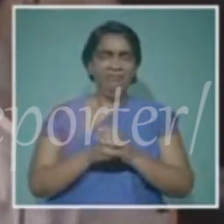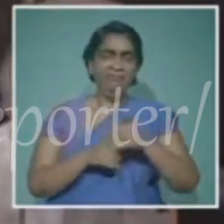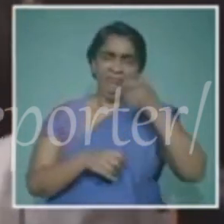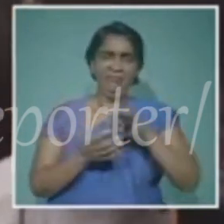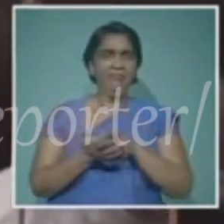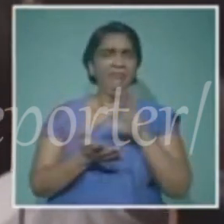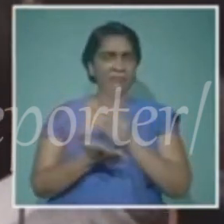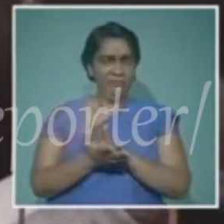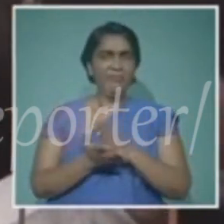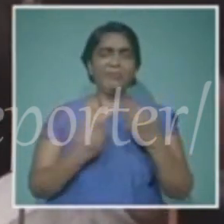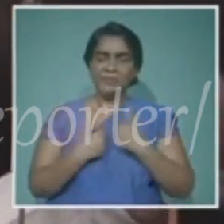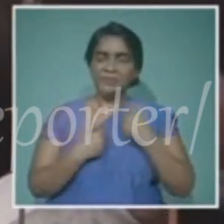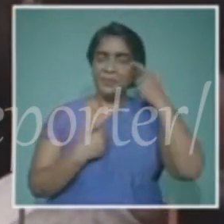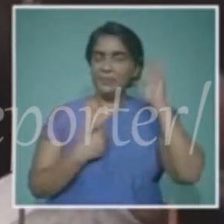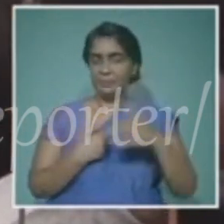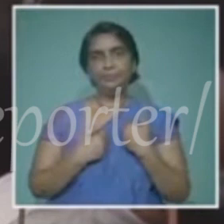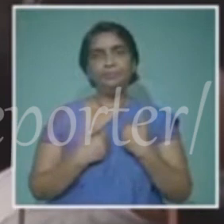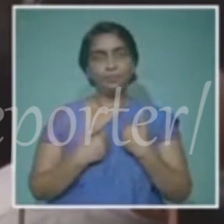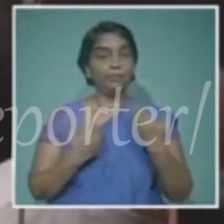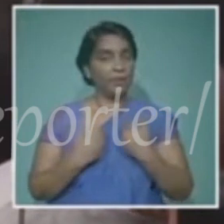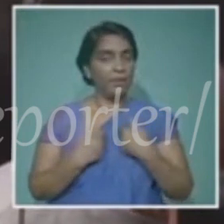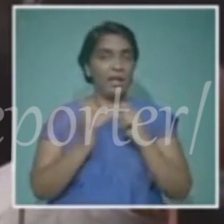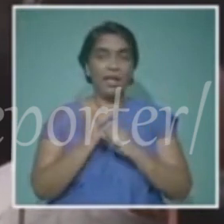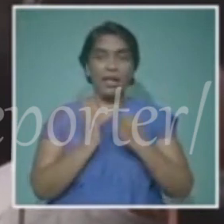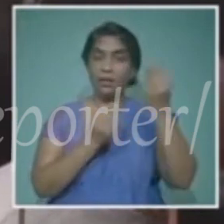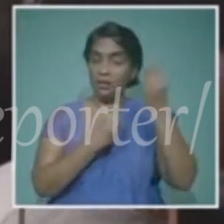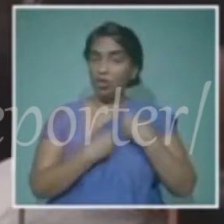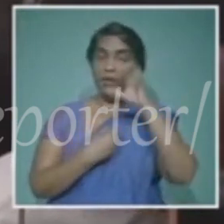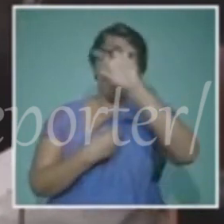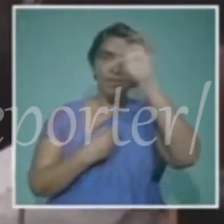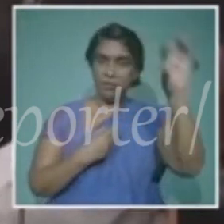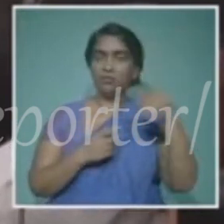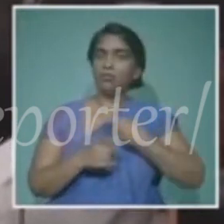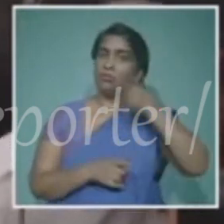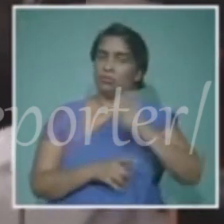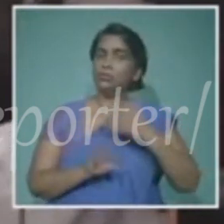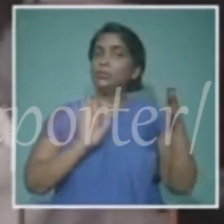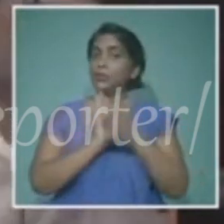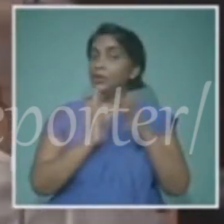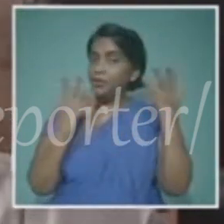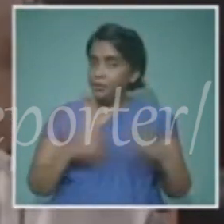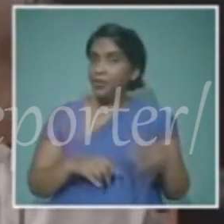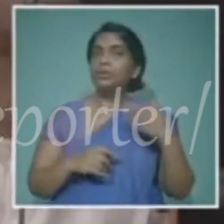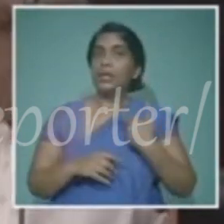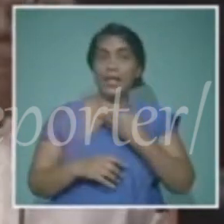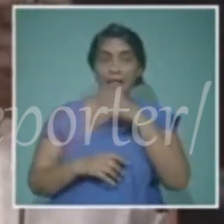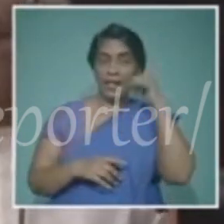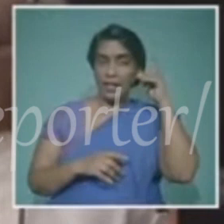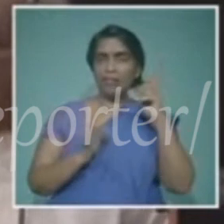එකඟතාවයකට පැමිණීම අපේ අපේක්ෂාවයි. අපට ණය ලබා දුන් රටවල් සමග එකඟත්වයකට පැමිණීමෙන් පසු ලන්ඩන්